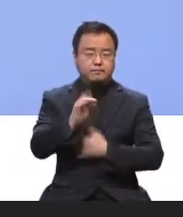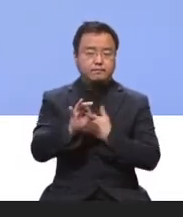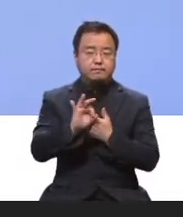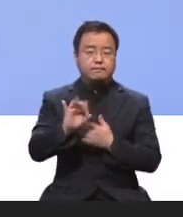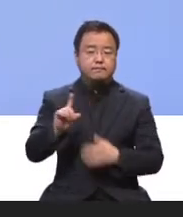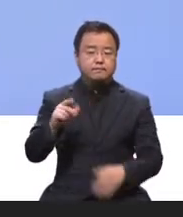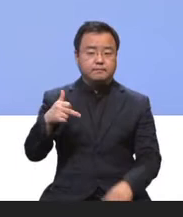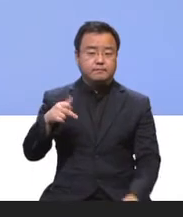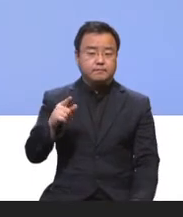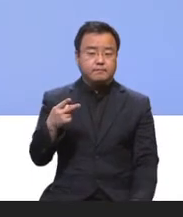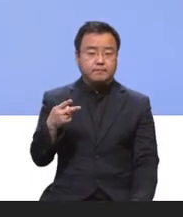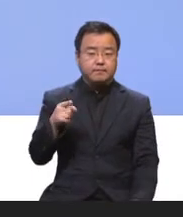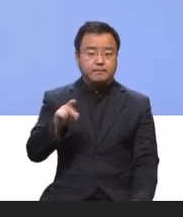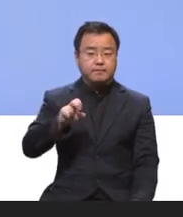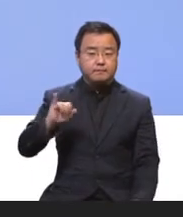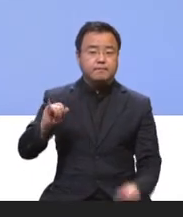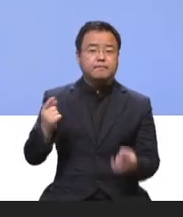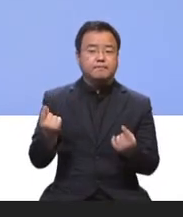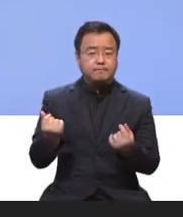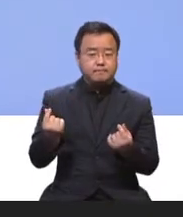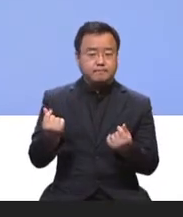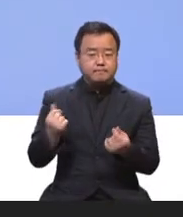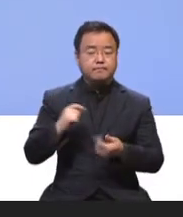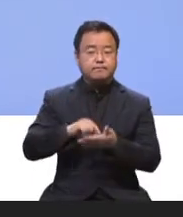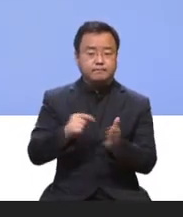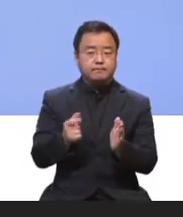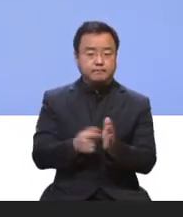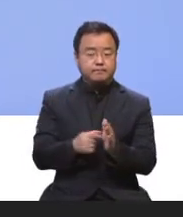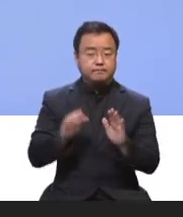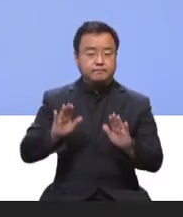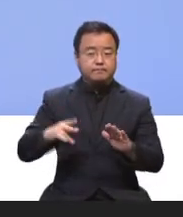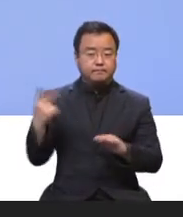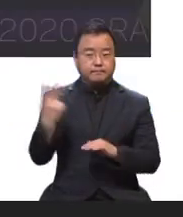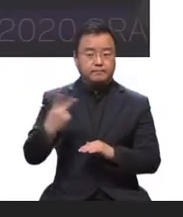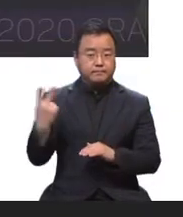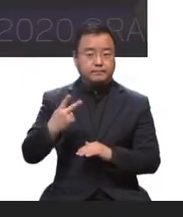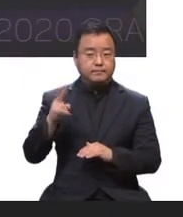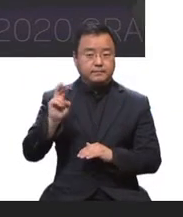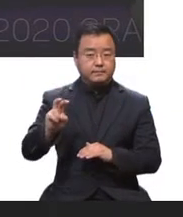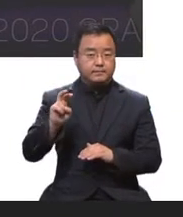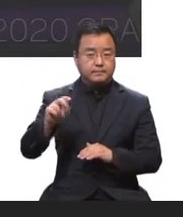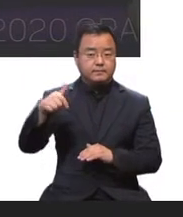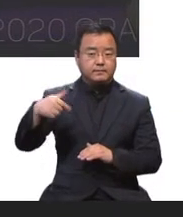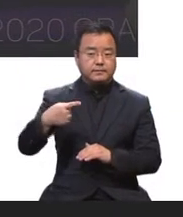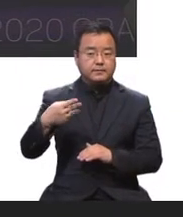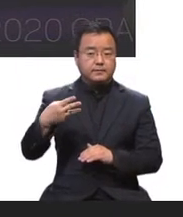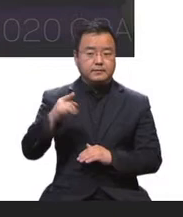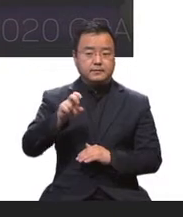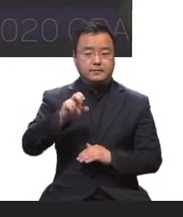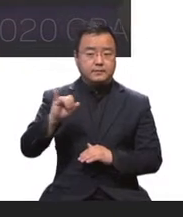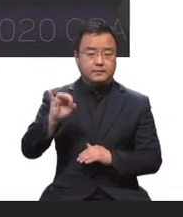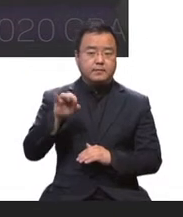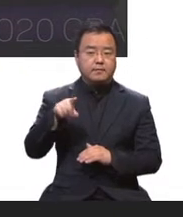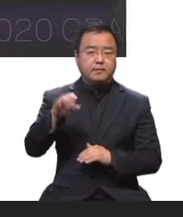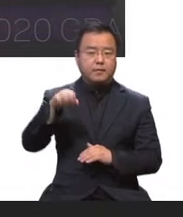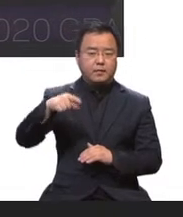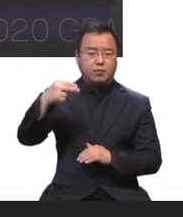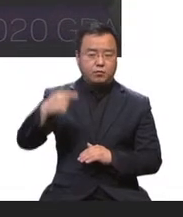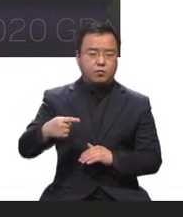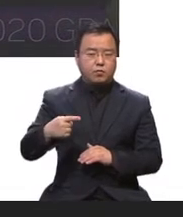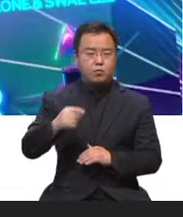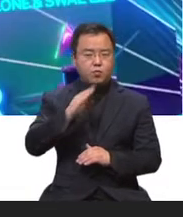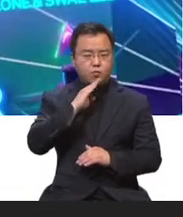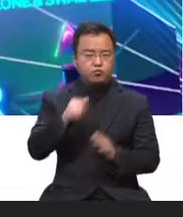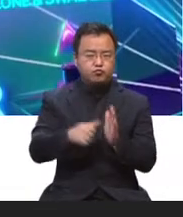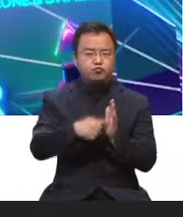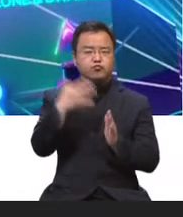아카데미 시상식이라고 보실 수 있겠습니다. 이번 2020 그래미 어워드에서도 쟁쟁한 아티스트들이